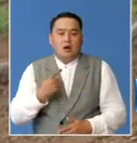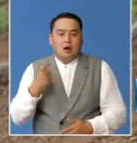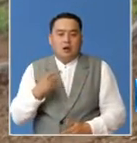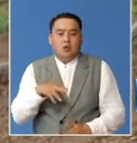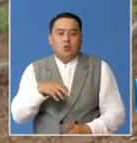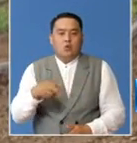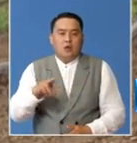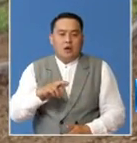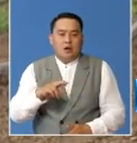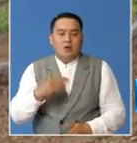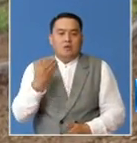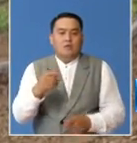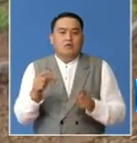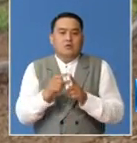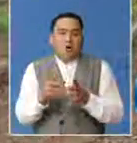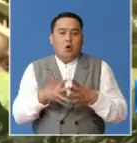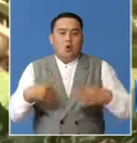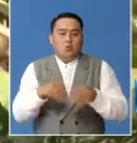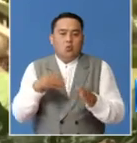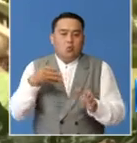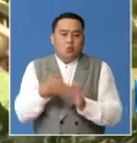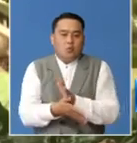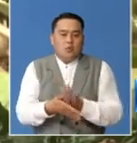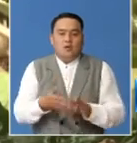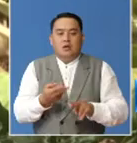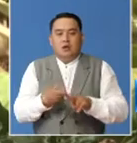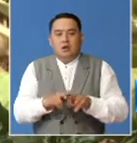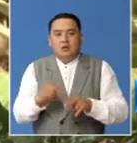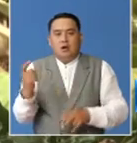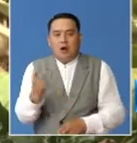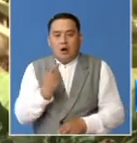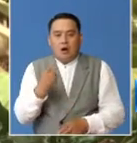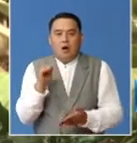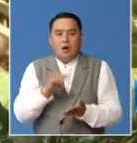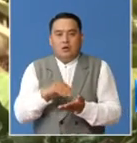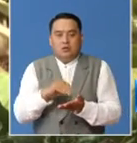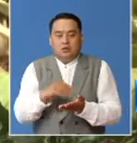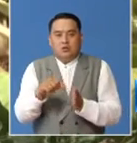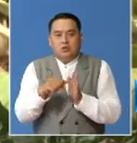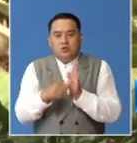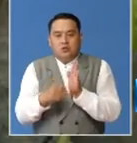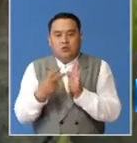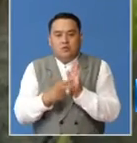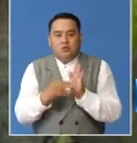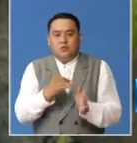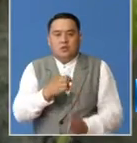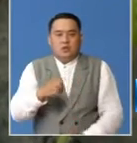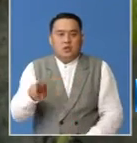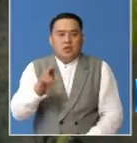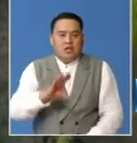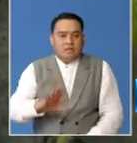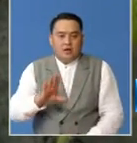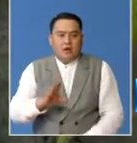Юлия Клекнер. По ее словам, общие убытки попадающих в эти категории хозяйств оцениваются в 680 миллионов евро,